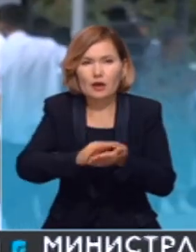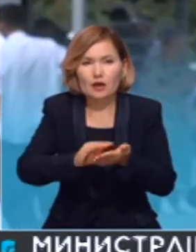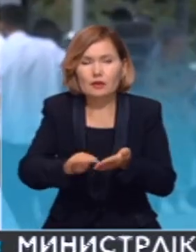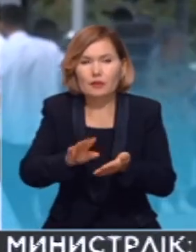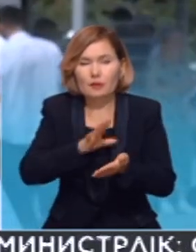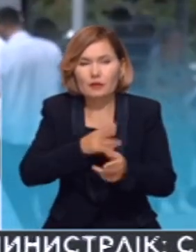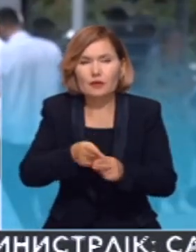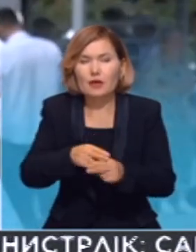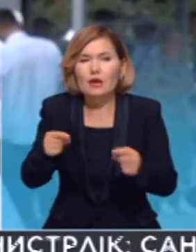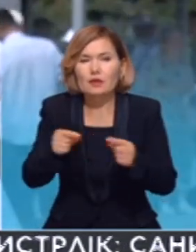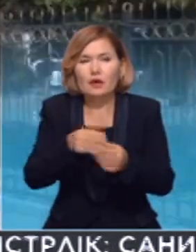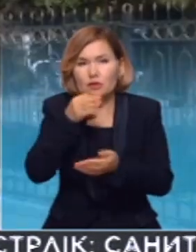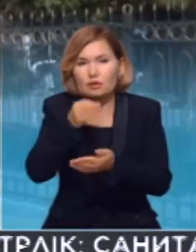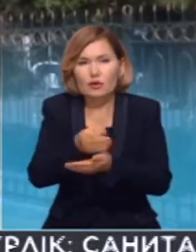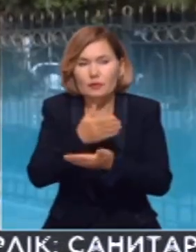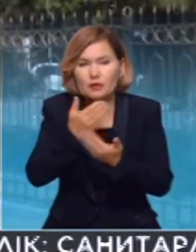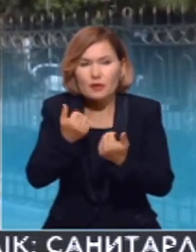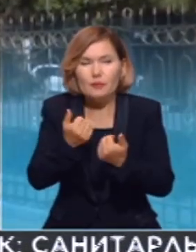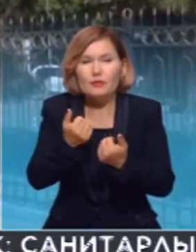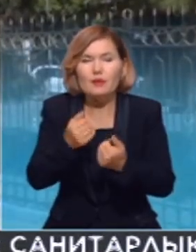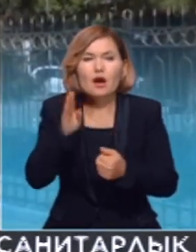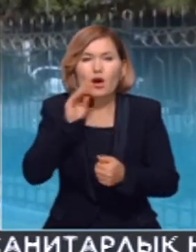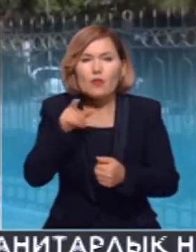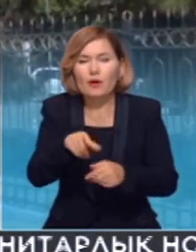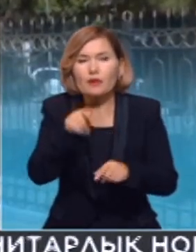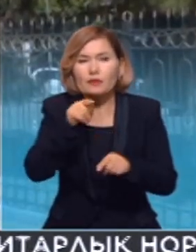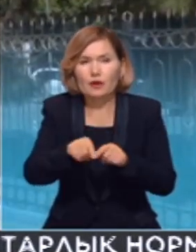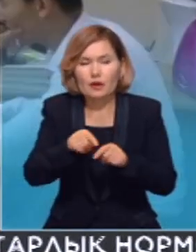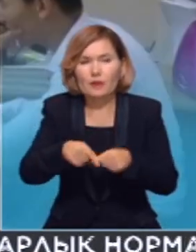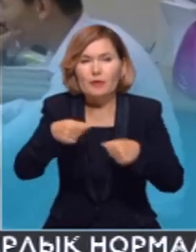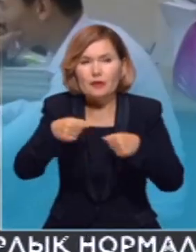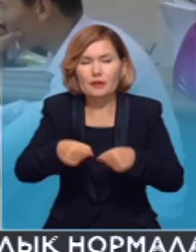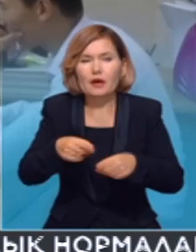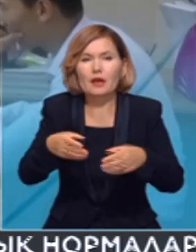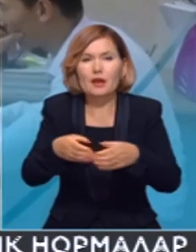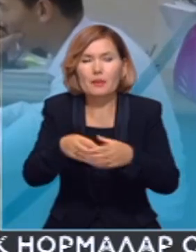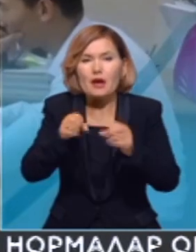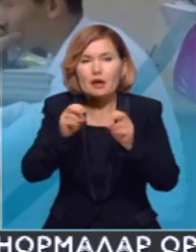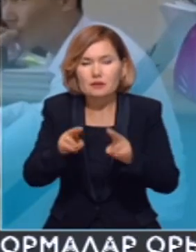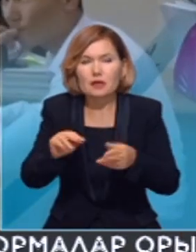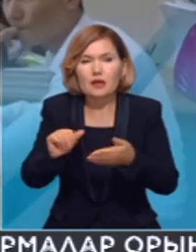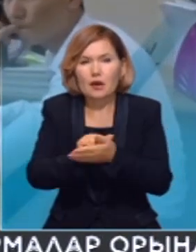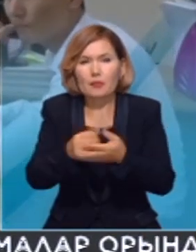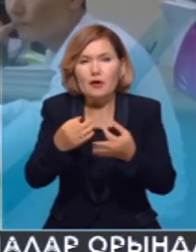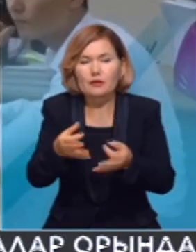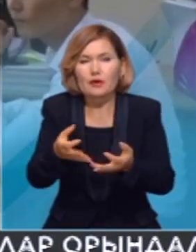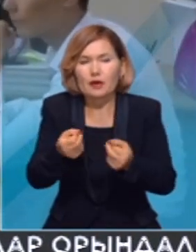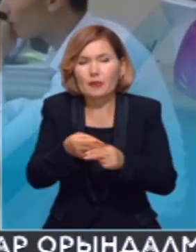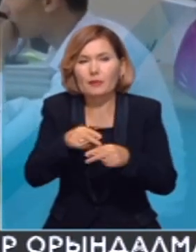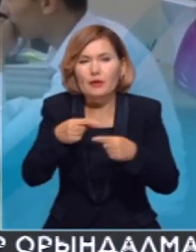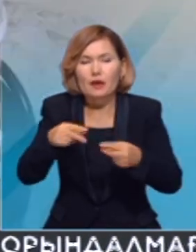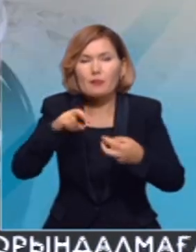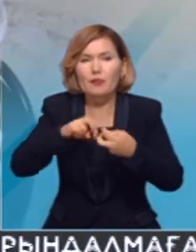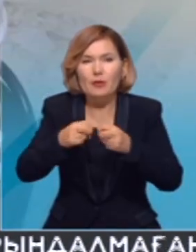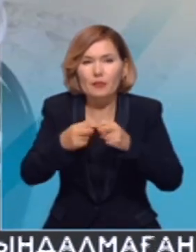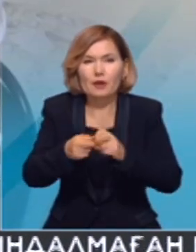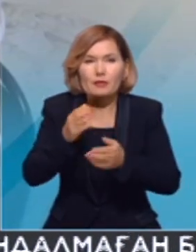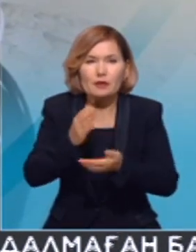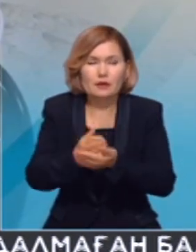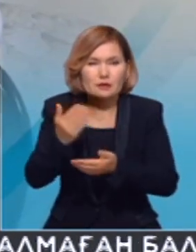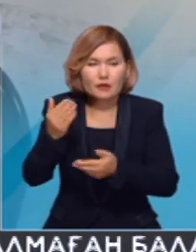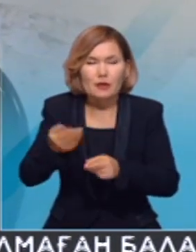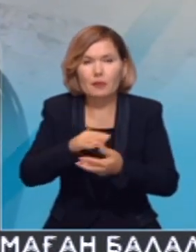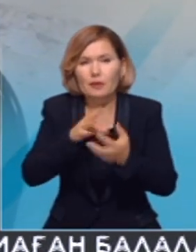бірақ біз нақты жауабын алған жоқпыз. Бұлақ көздерін тексеруге құқылы инспекция арнайы рұқсат алғанмен түрлі түйткілдерге тап болдық деп